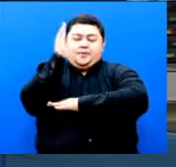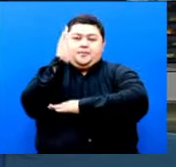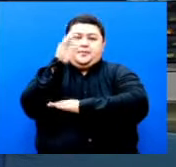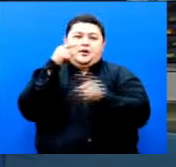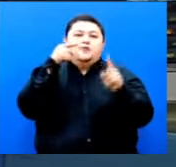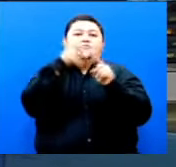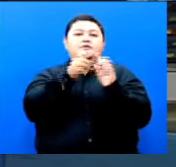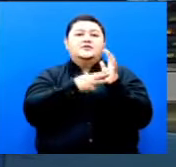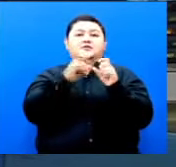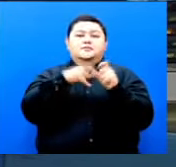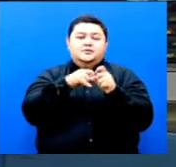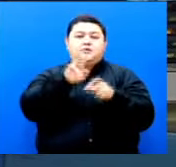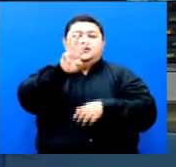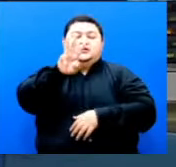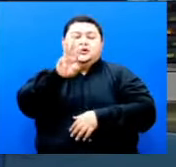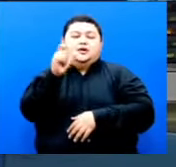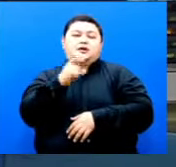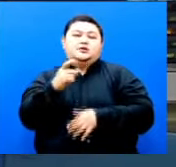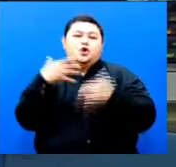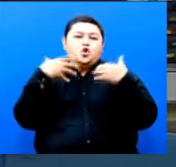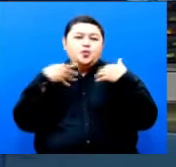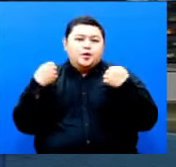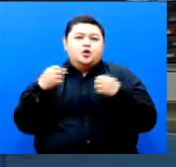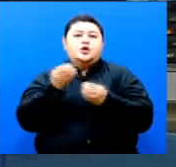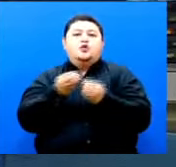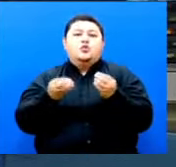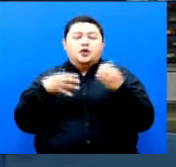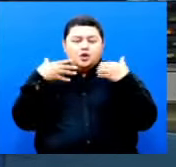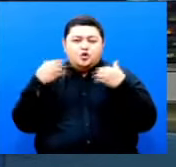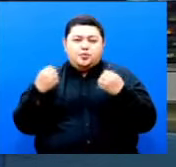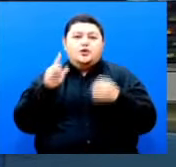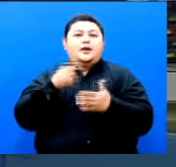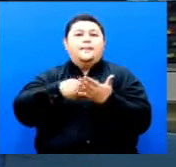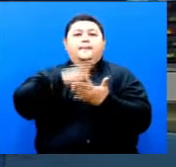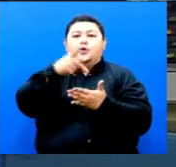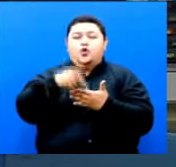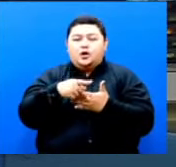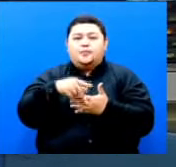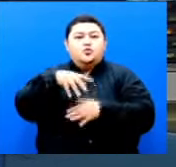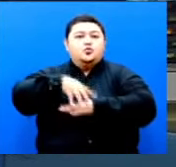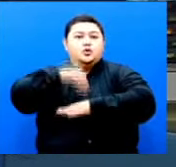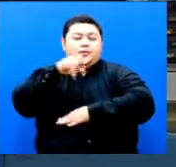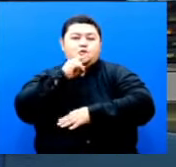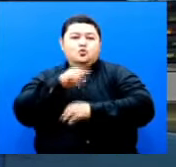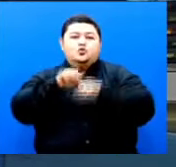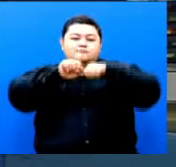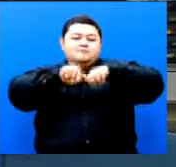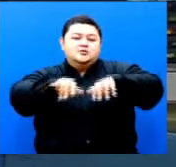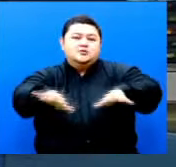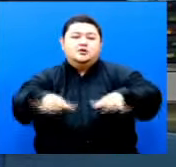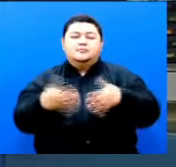penyajianvisidan misimereka,ketigapasangan calongubernurdanwakilgubernurtersebutmemiliki programunggulanuntukmeningkatkan kesejahteraan